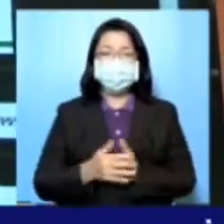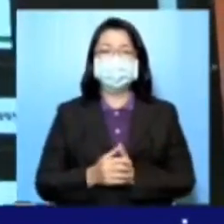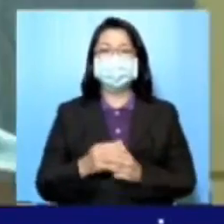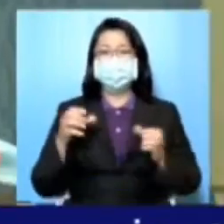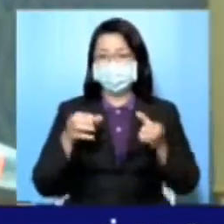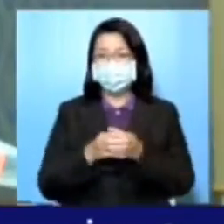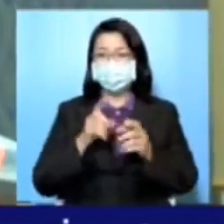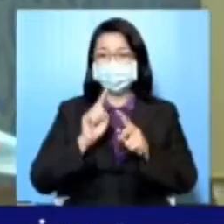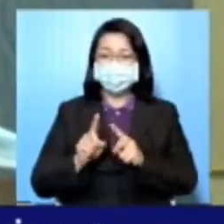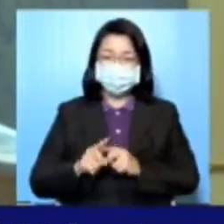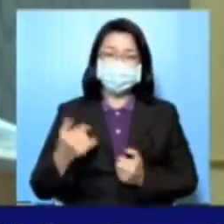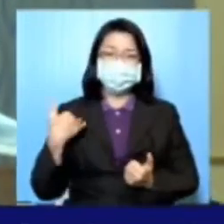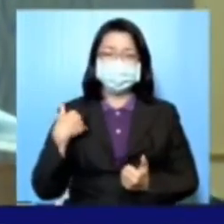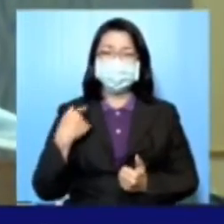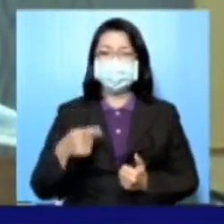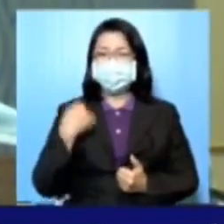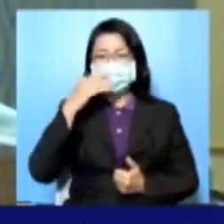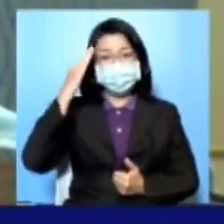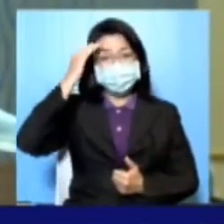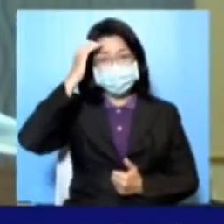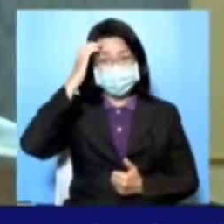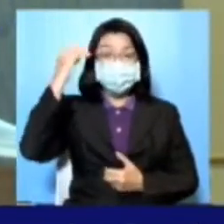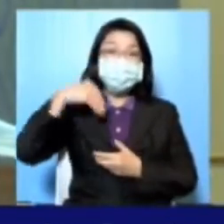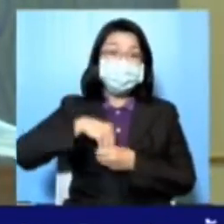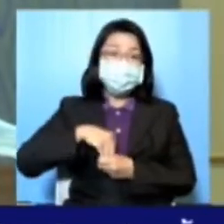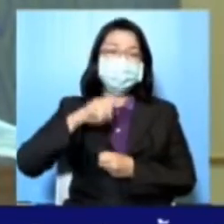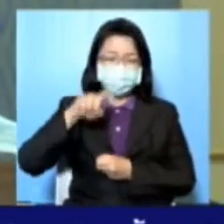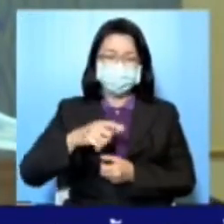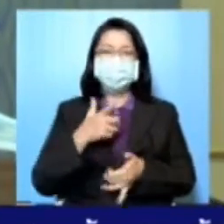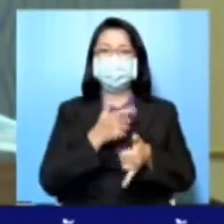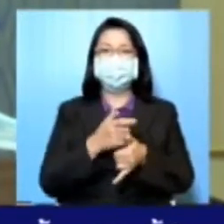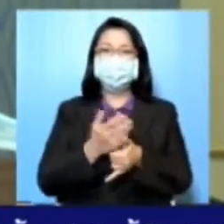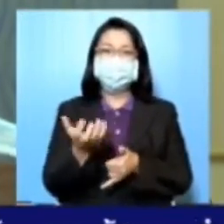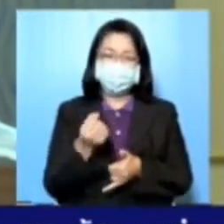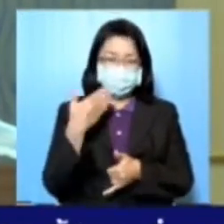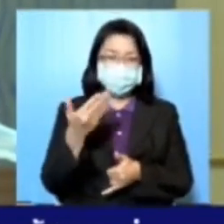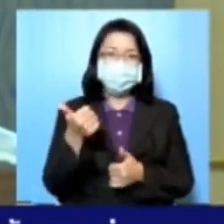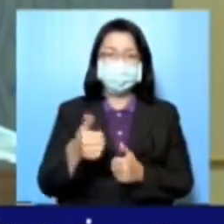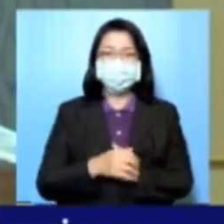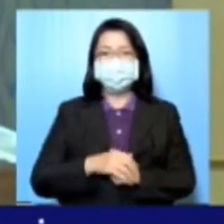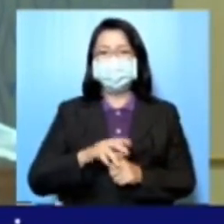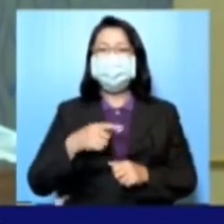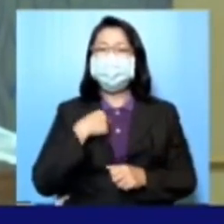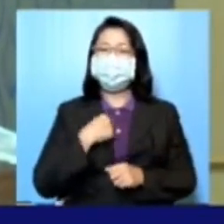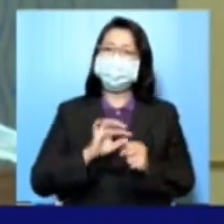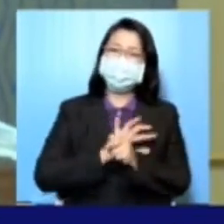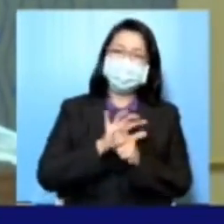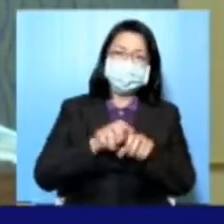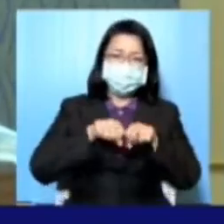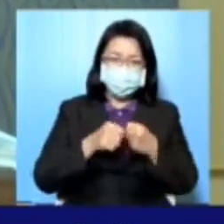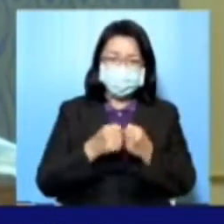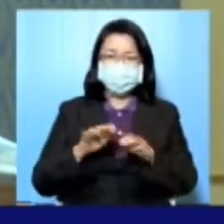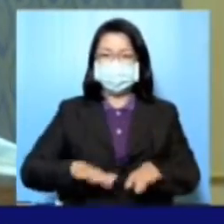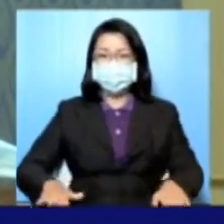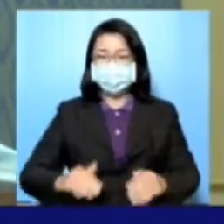วะภูมิคุ้มกันต่ำโรคเบาหวานกลุ่มโรคพันธุกรรมรวมทั้งกลุ่มอาการดาวนะครับเด็กที่มีภาวะบกพ